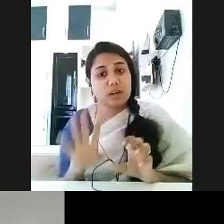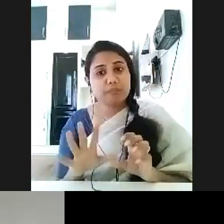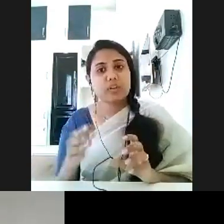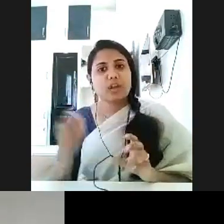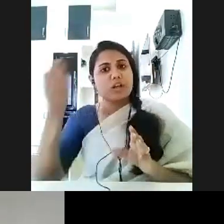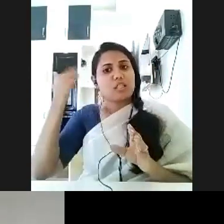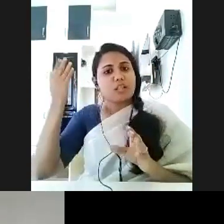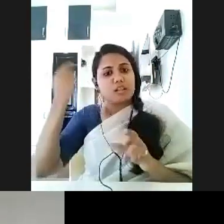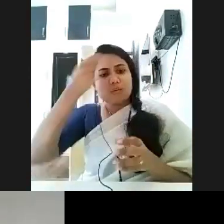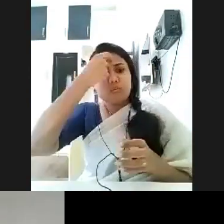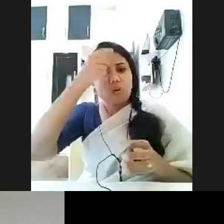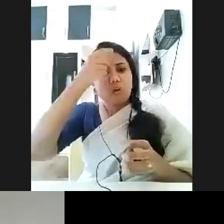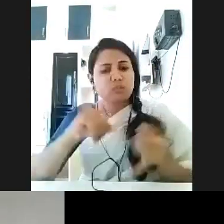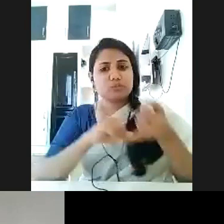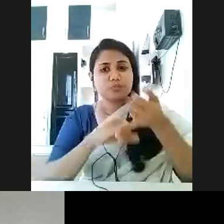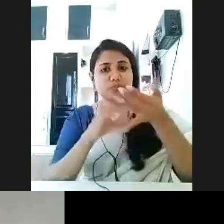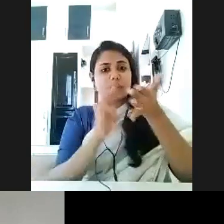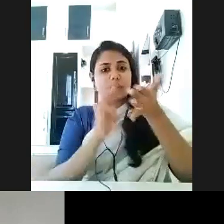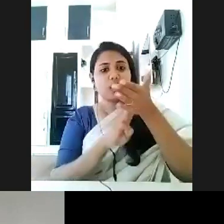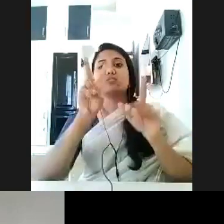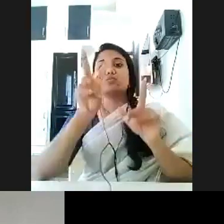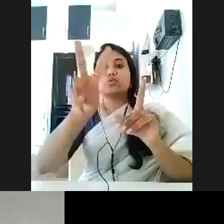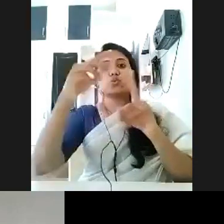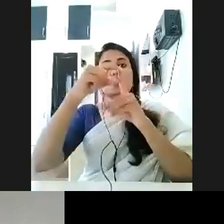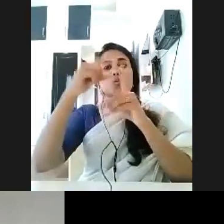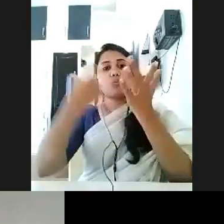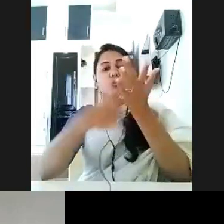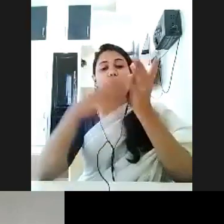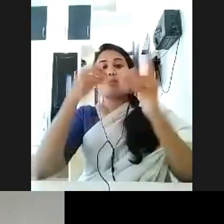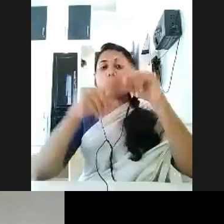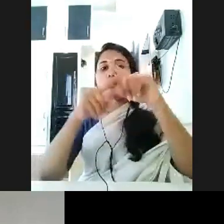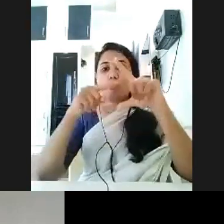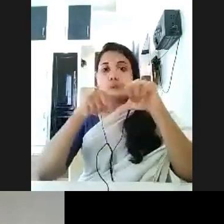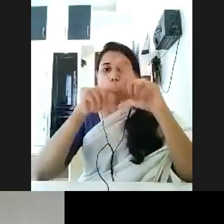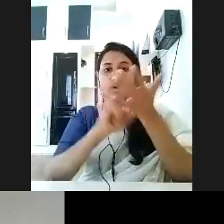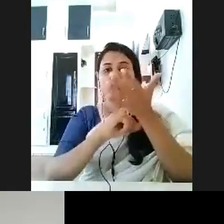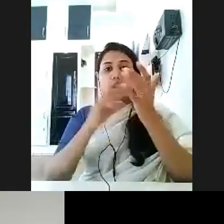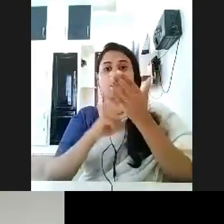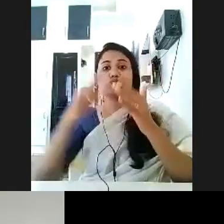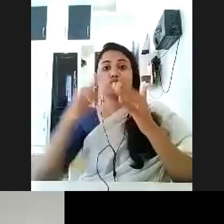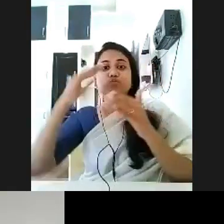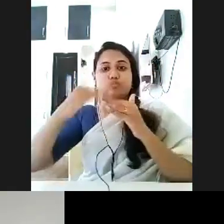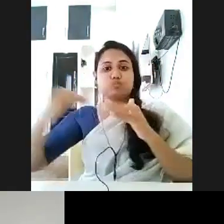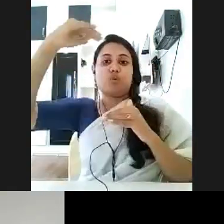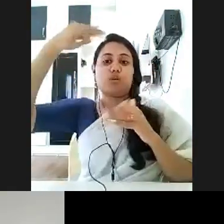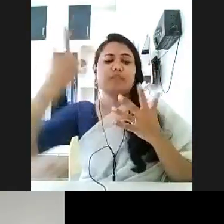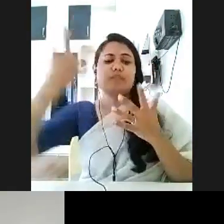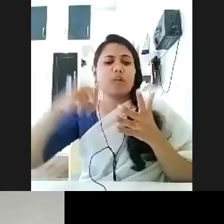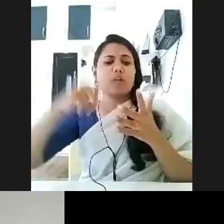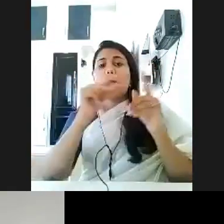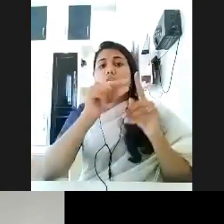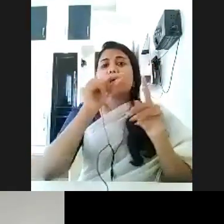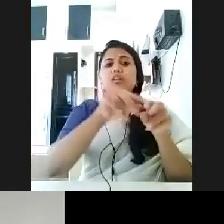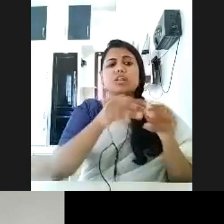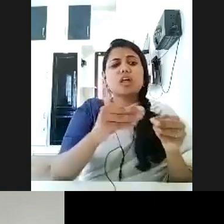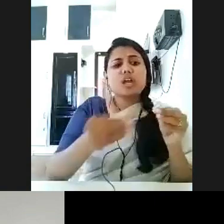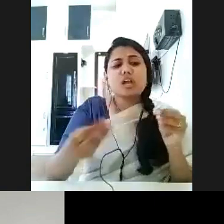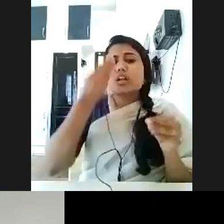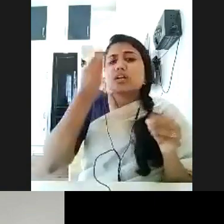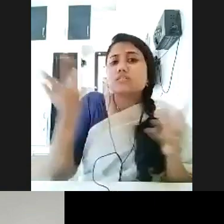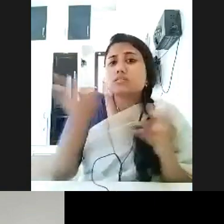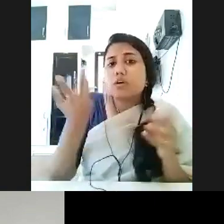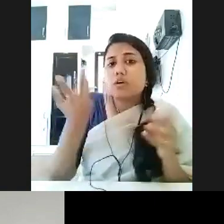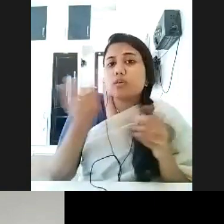കാര്യങ്ങളും കാണുന്നത് SMN2 പ്രോട്ടീൻ്റെ മുകളിലാണ്. സോ SMN2 പ്രോട്ടീൻ കൂടാൻ വേണ്ടിയിട്ടുള്ള മരുന്നാണ് സ്പിൻറാസ പറഞ്ഞിട്ടുള്ള മരുന്ന്.